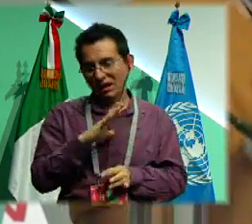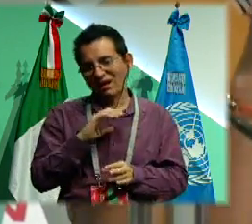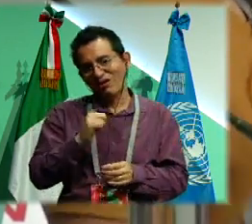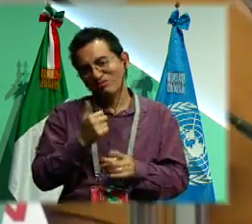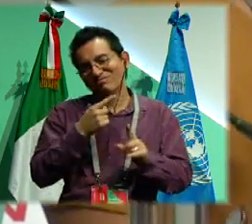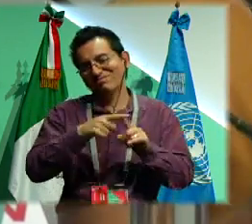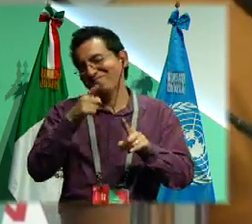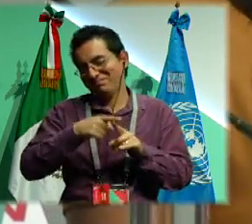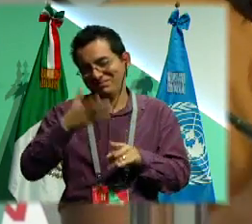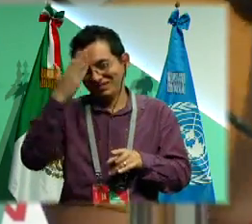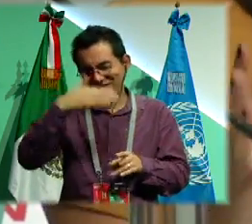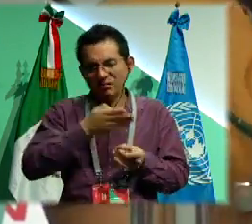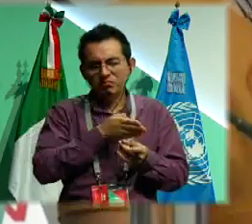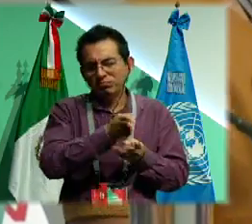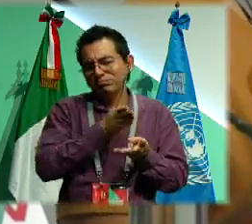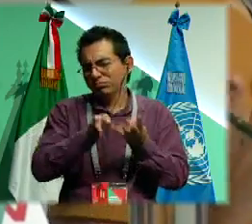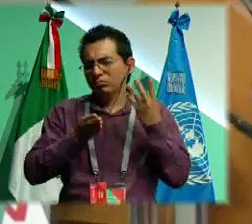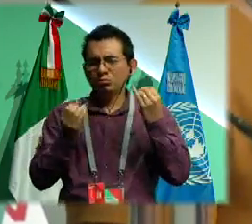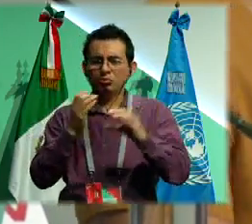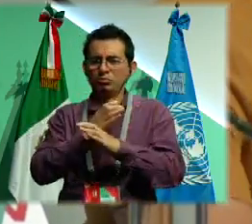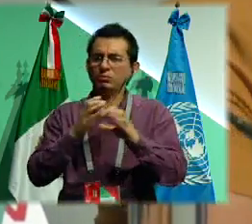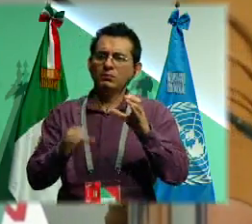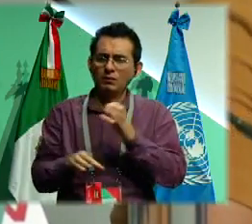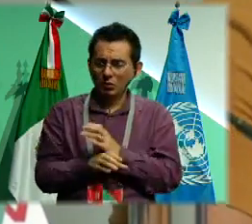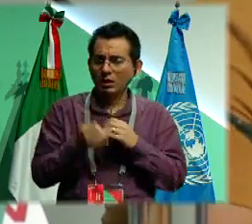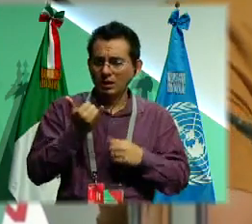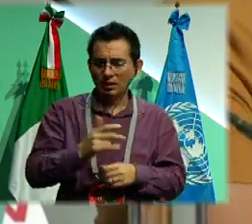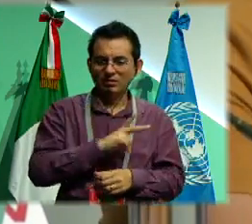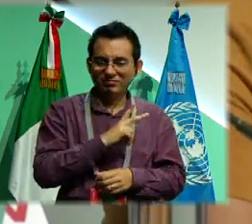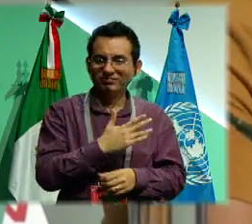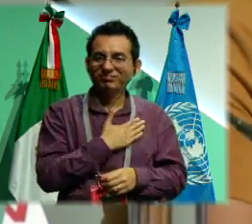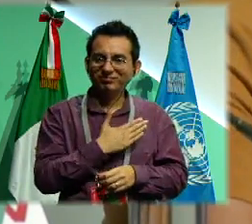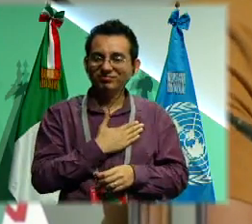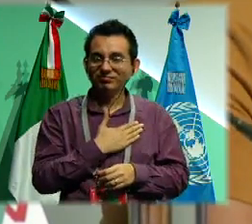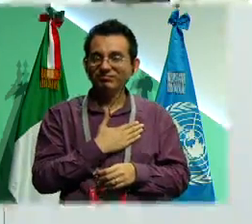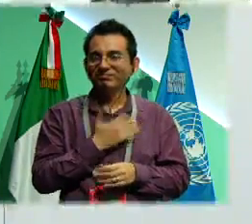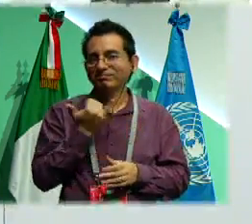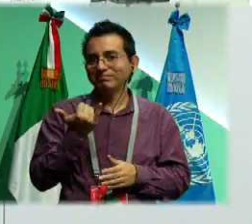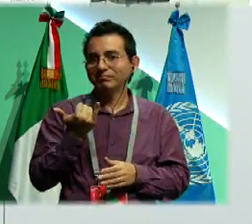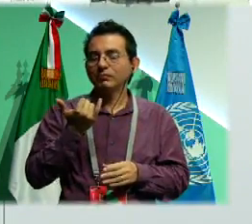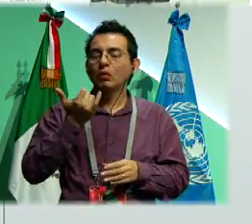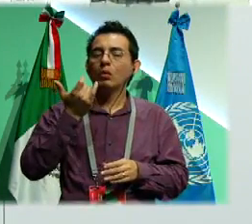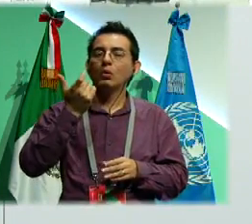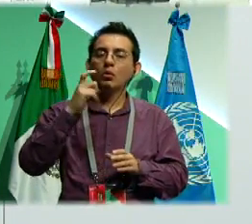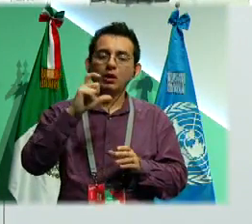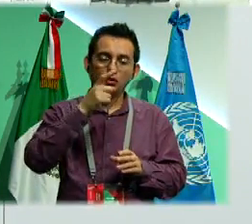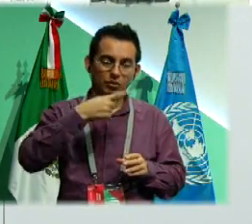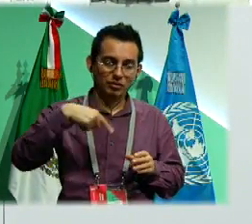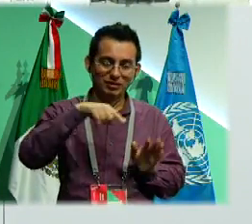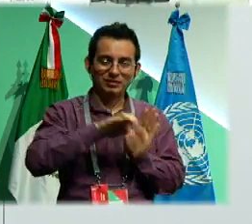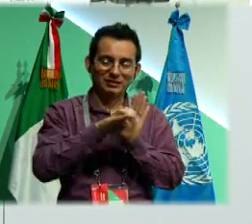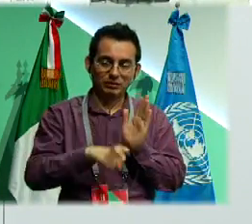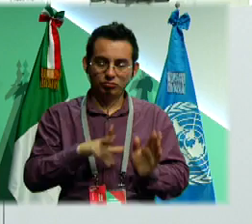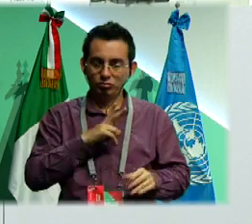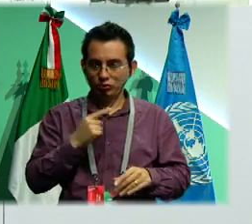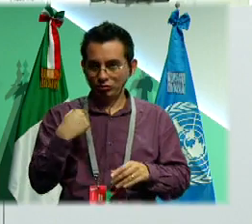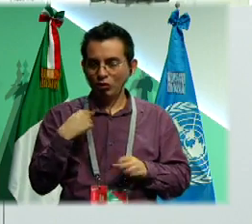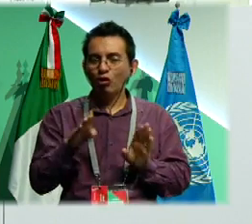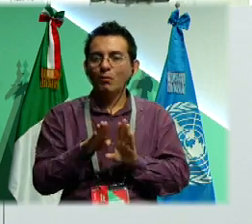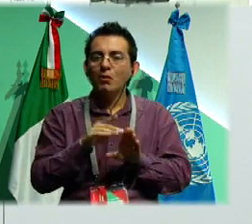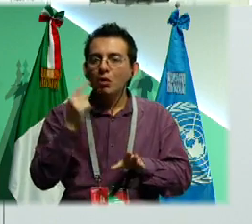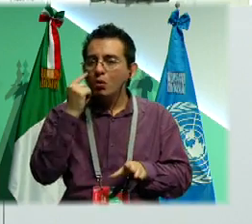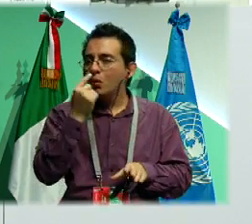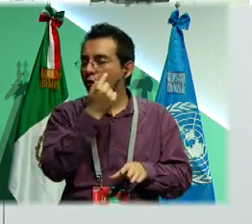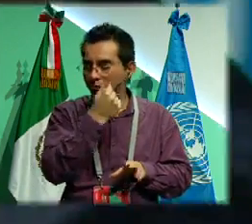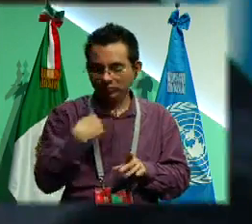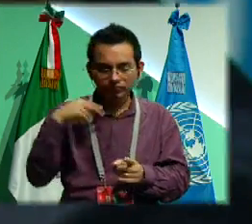toutes exactes. Mais l'idée, c'est qu'il faut précisément se réunir et en parler. En matière de commerce,